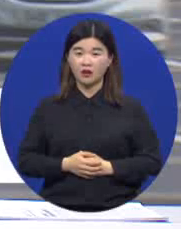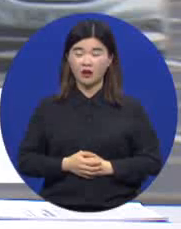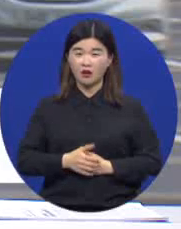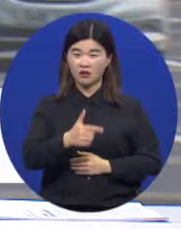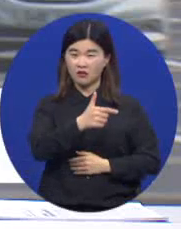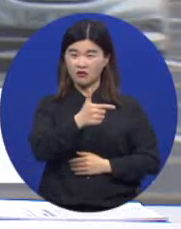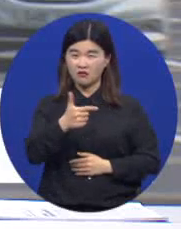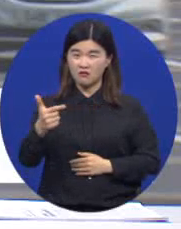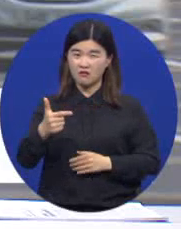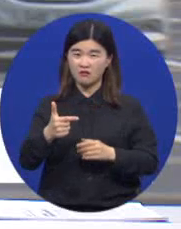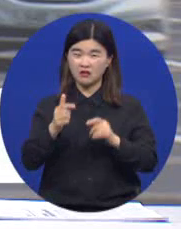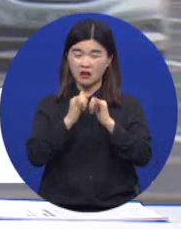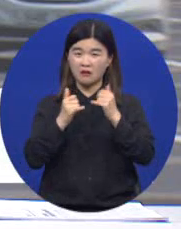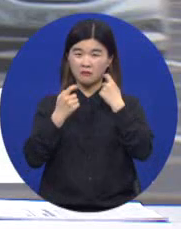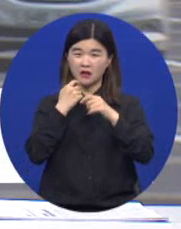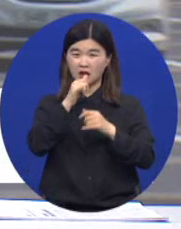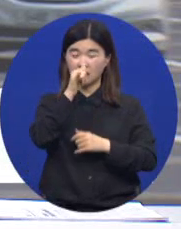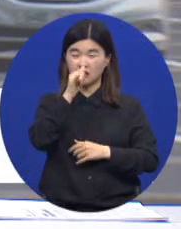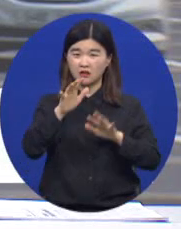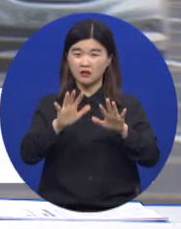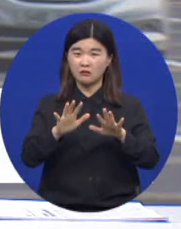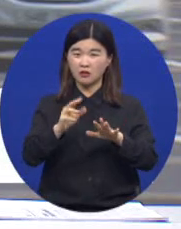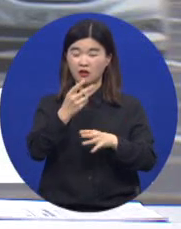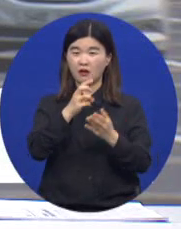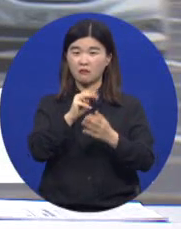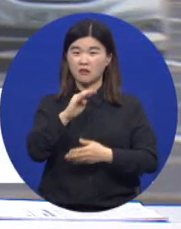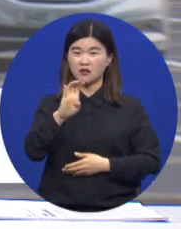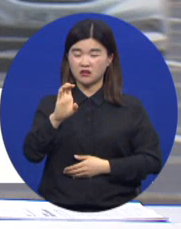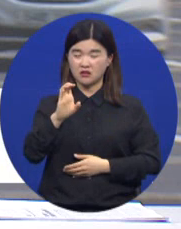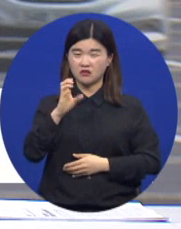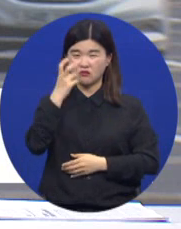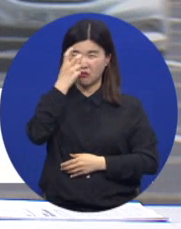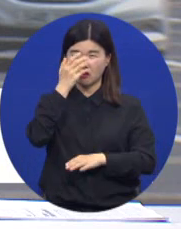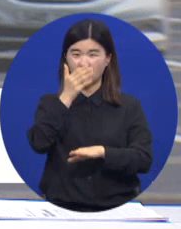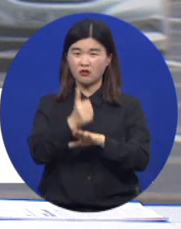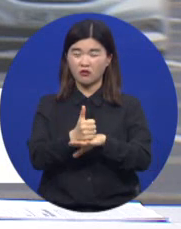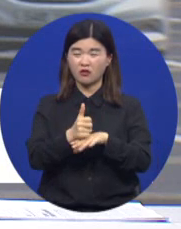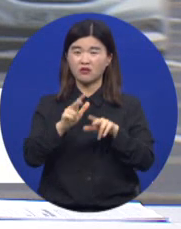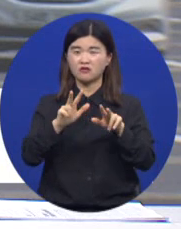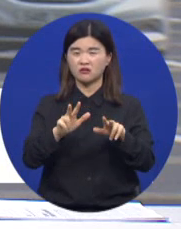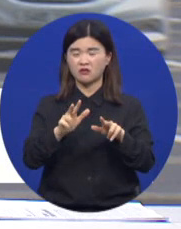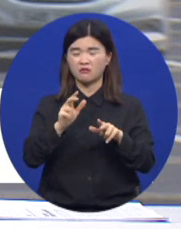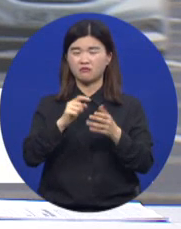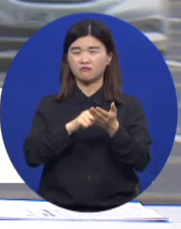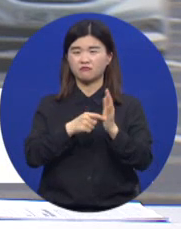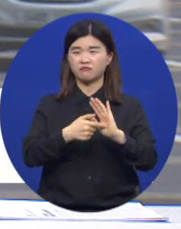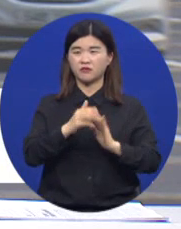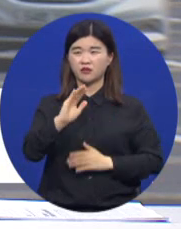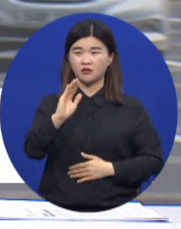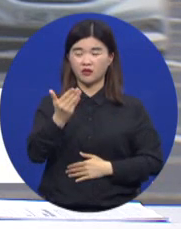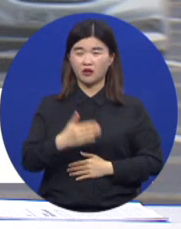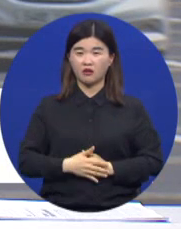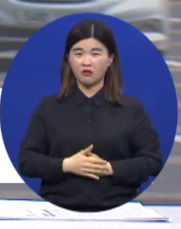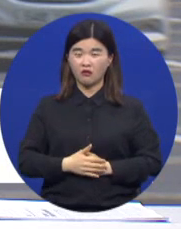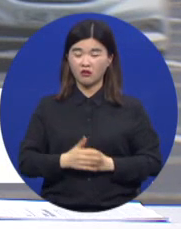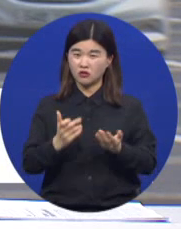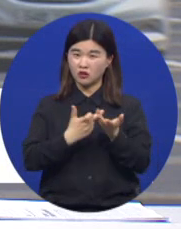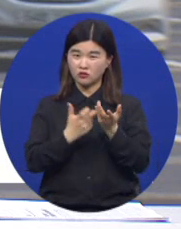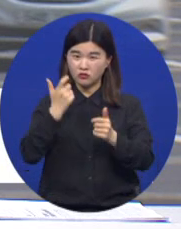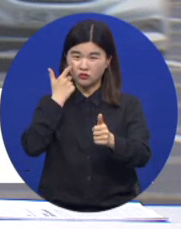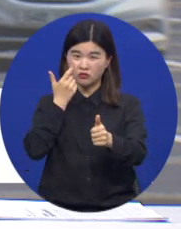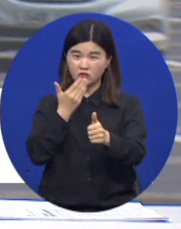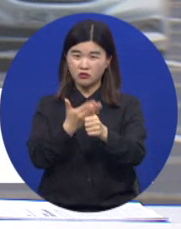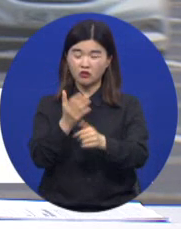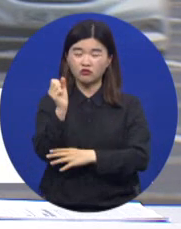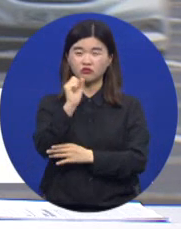대형 인명피해를 낸 이번 사고 역시 MBC 취재 결과 예상됐던 인재로 드러났습니다. 제주 지리의